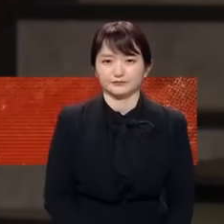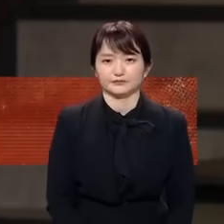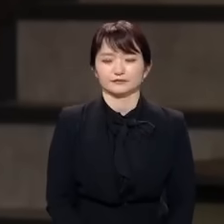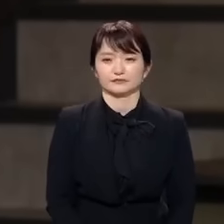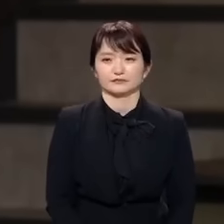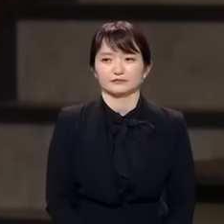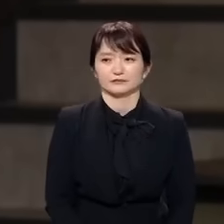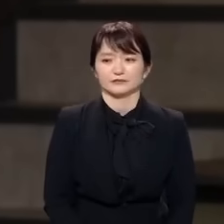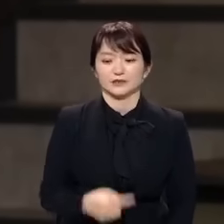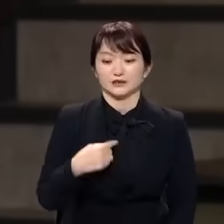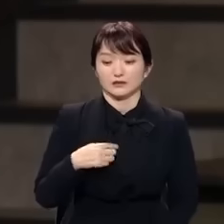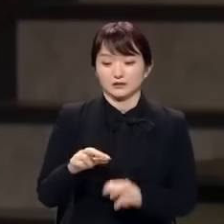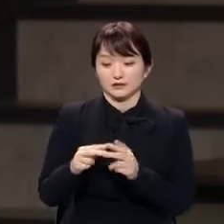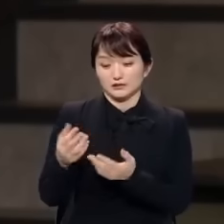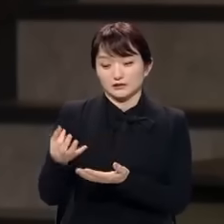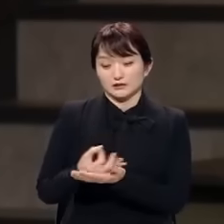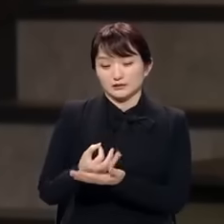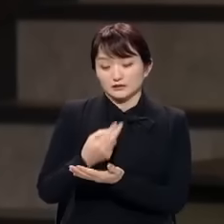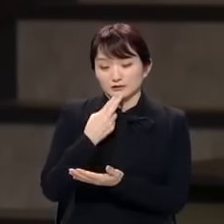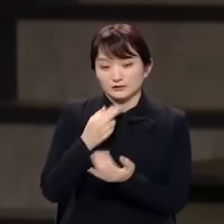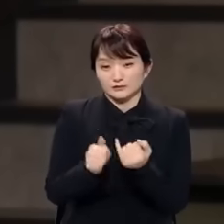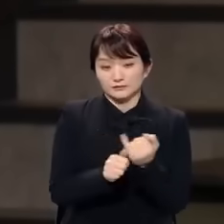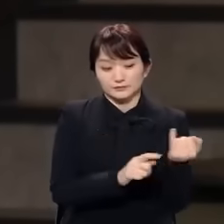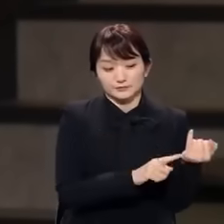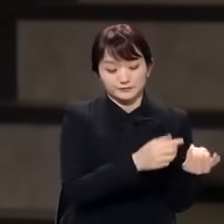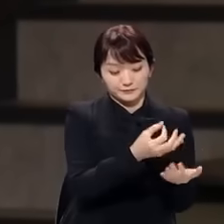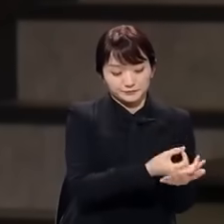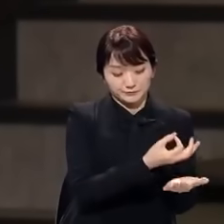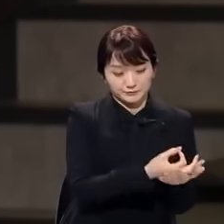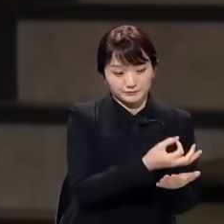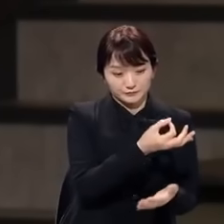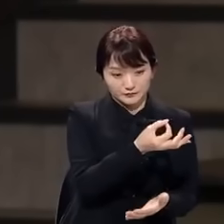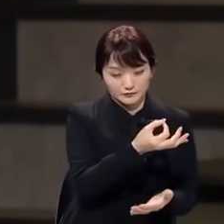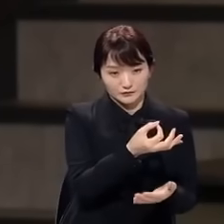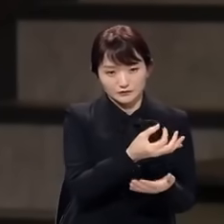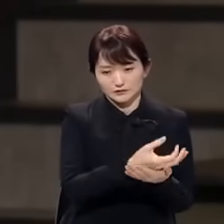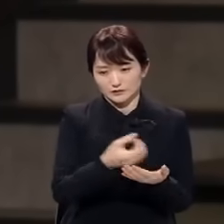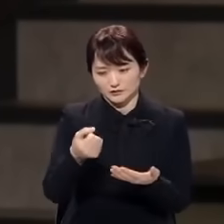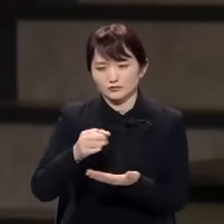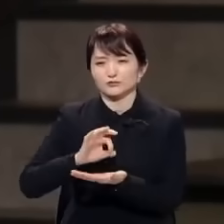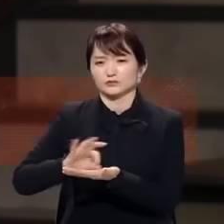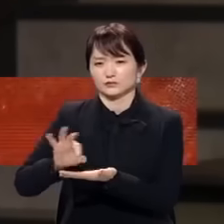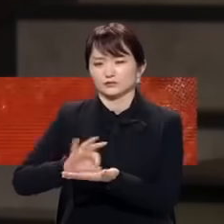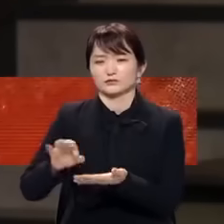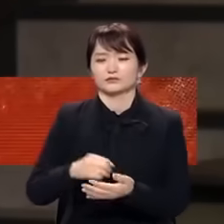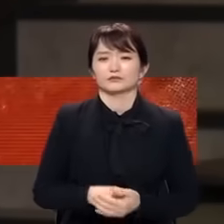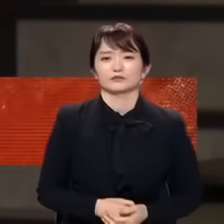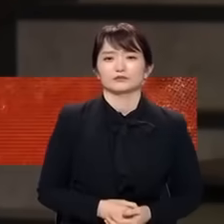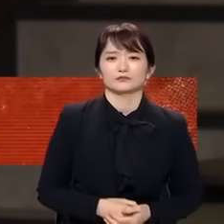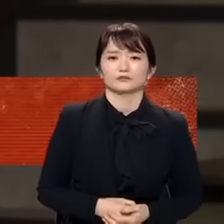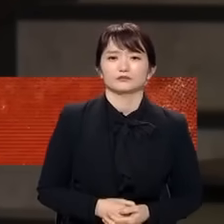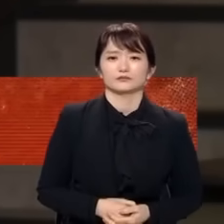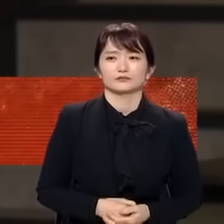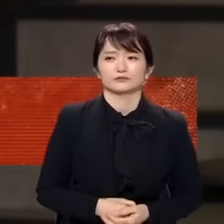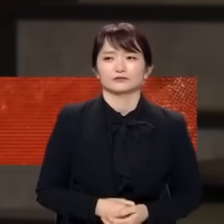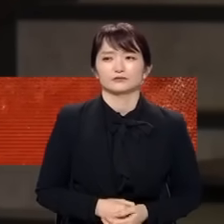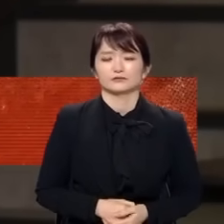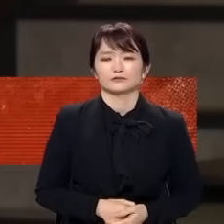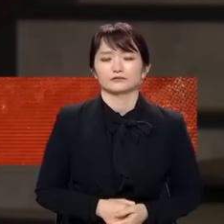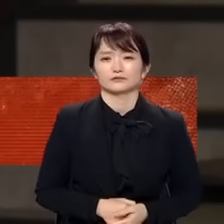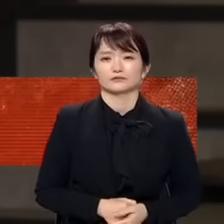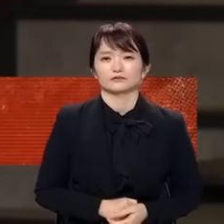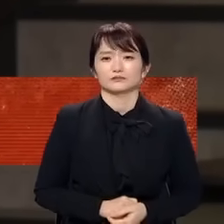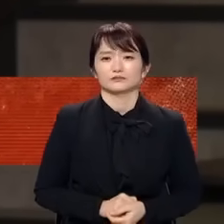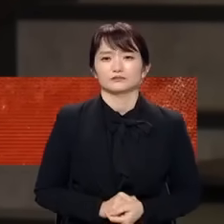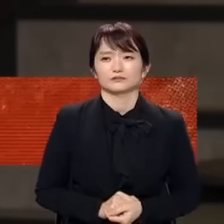본인이 수입이 없기 때문에 아내가 벌어는 돈을 갖다가 쓰는데 급을 했고요 결국 이러다 보니까 이건 뭐